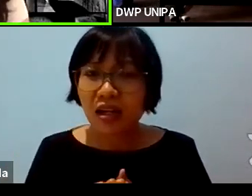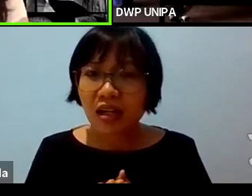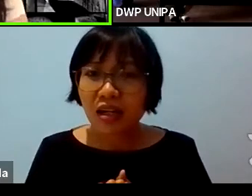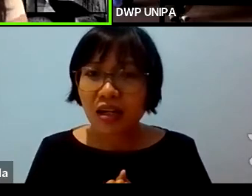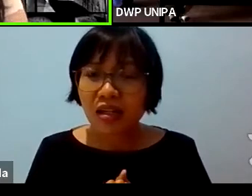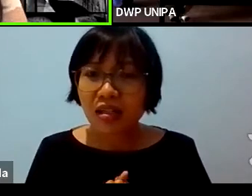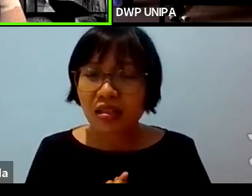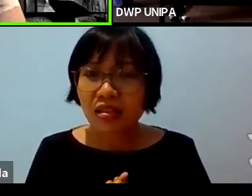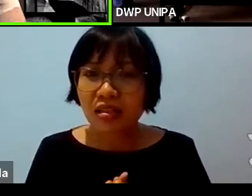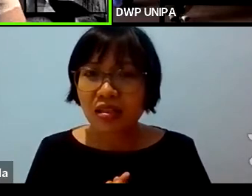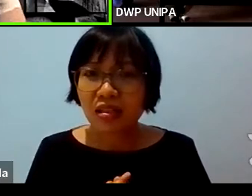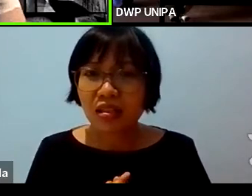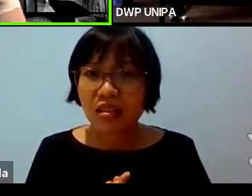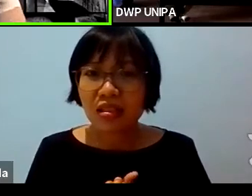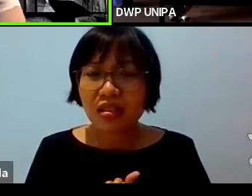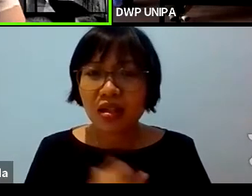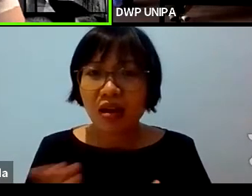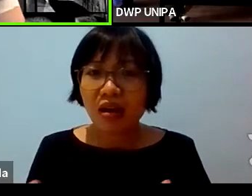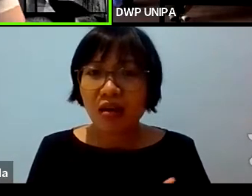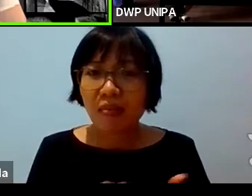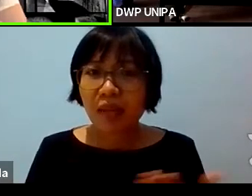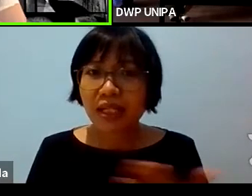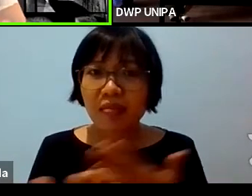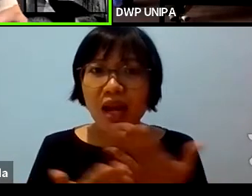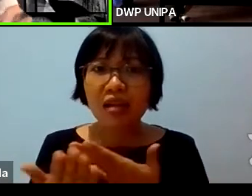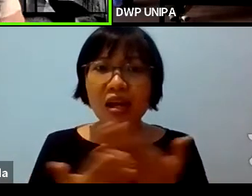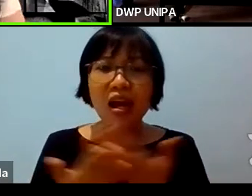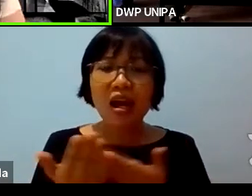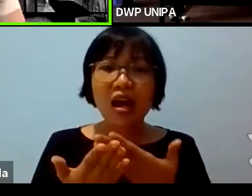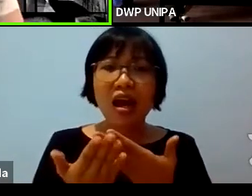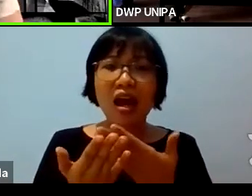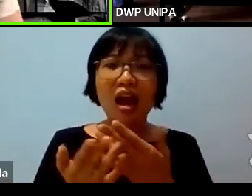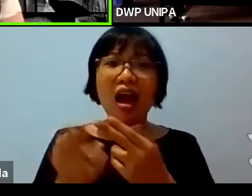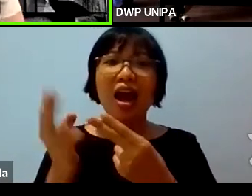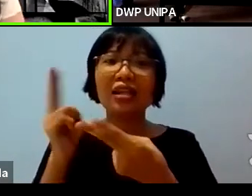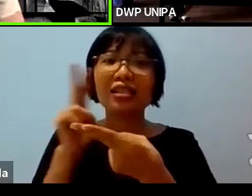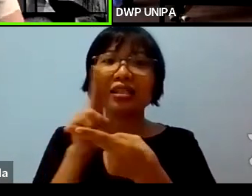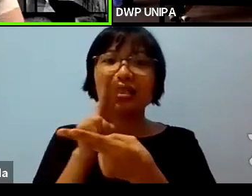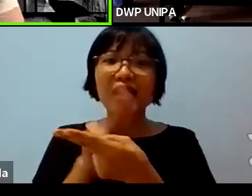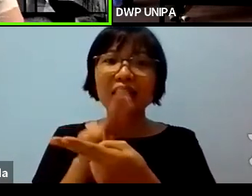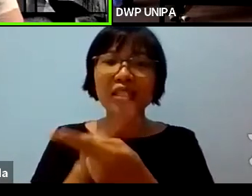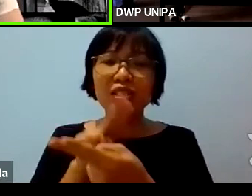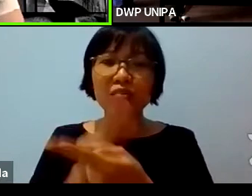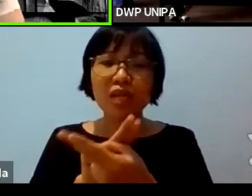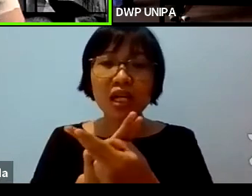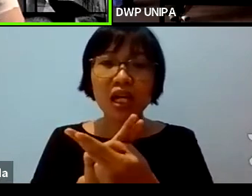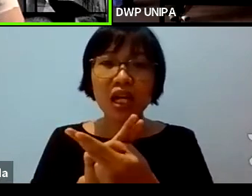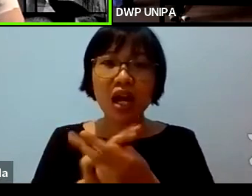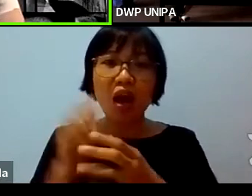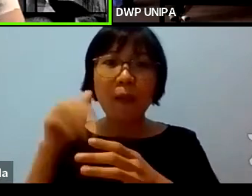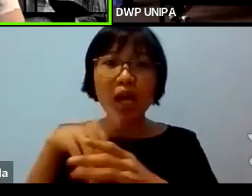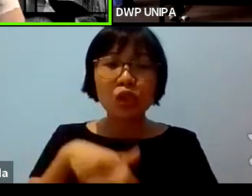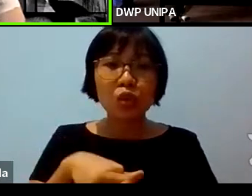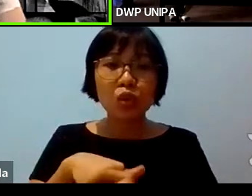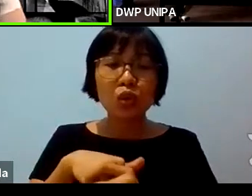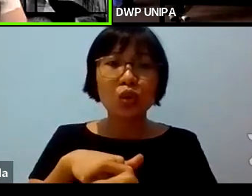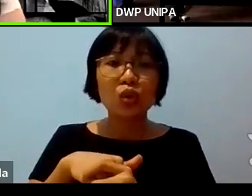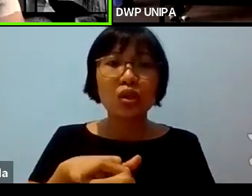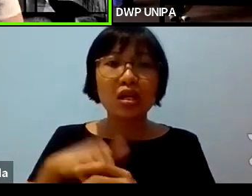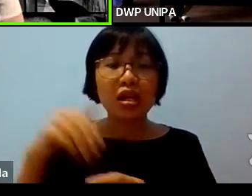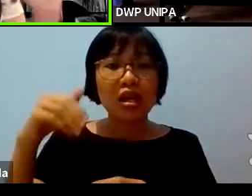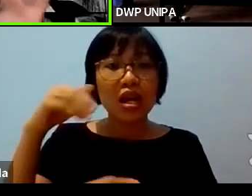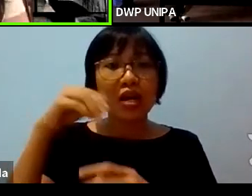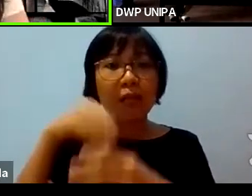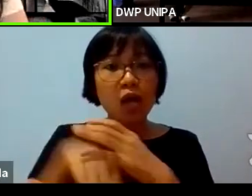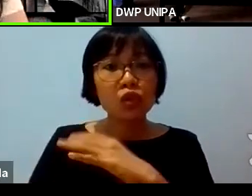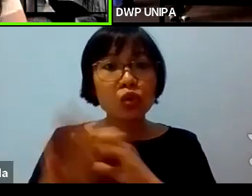opresi yang lain gitu. Dan saya rasa payung besarnya itu adalah kolonialisme. Dan